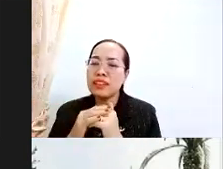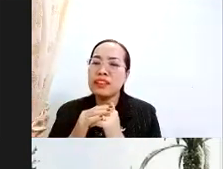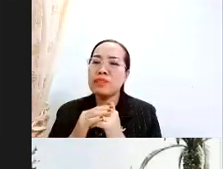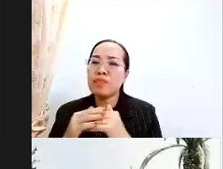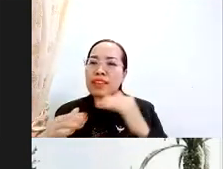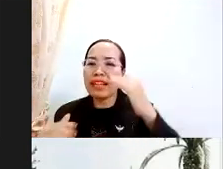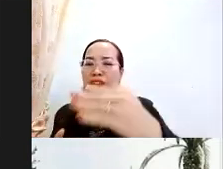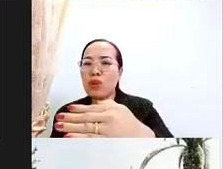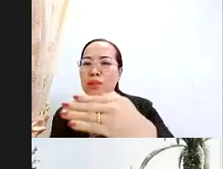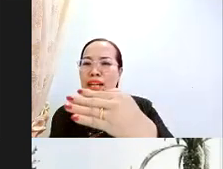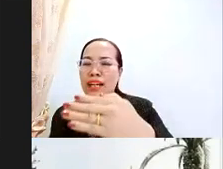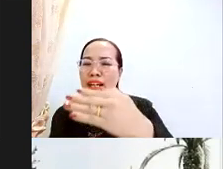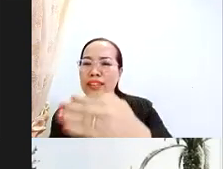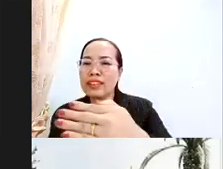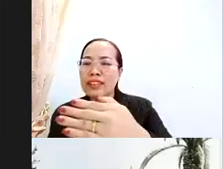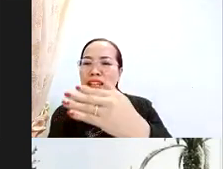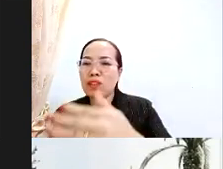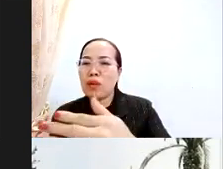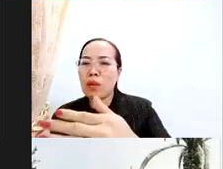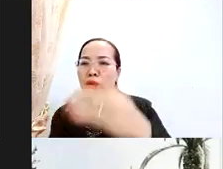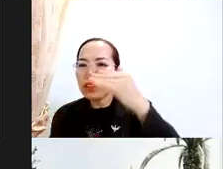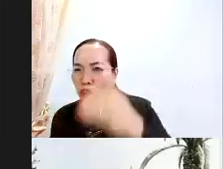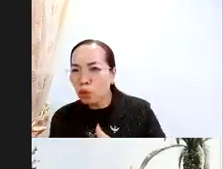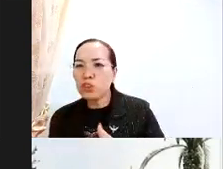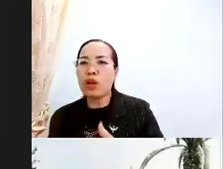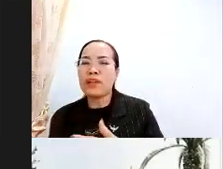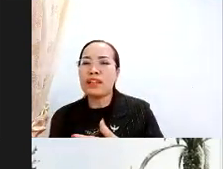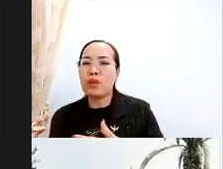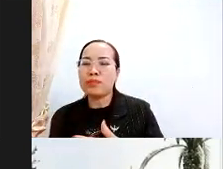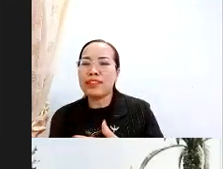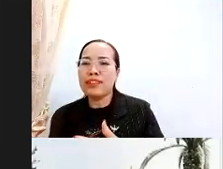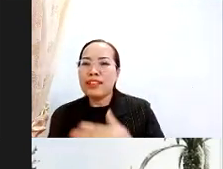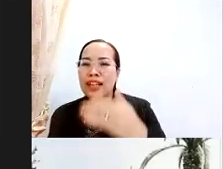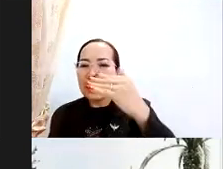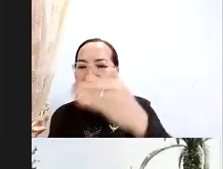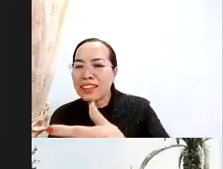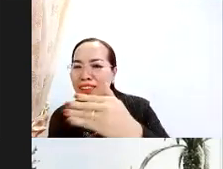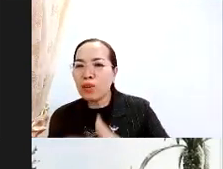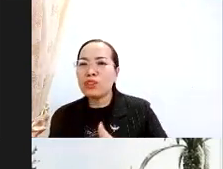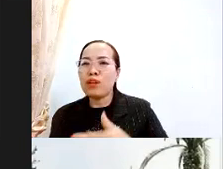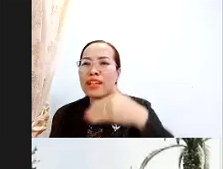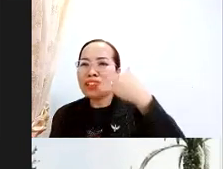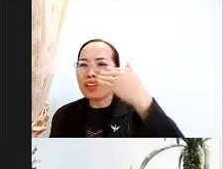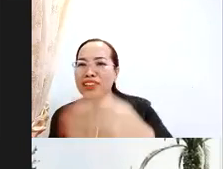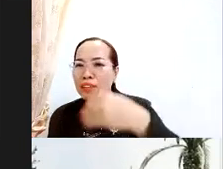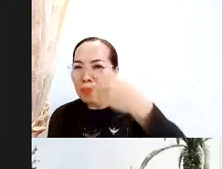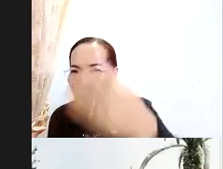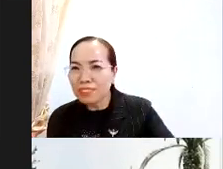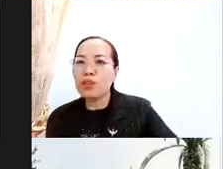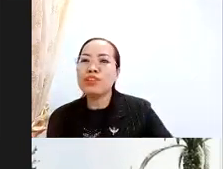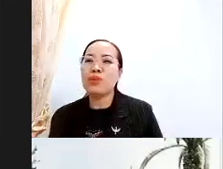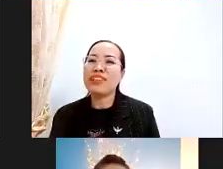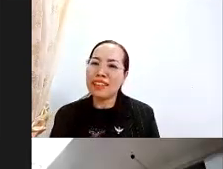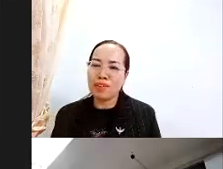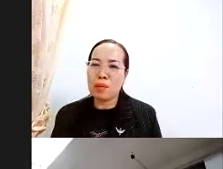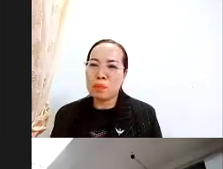sân gì dương nặng được non cái đặt cái ấy nặng được non không một dương từng quây chuột nặng được non tới cái na dương hiên quây chuột ngay cào dương đường ban từng